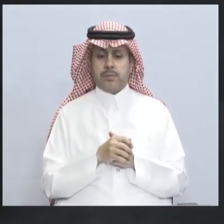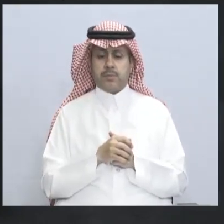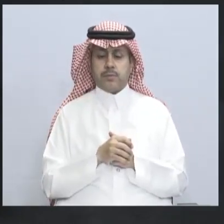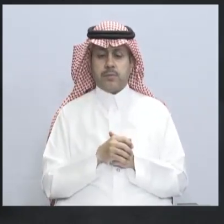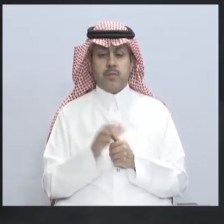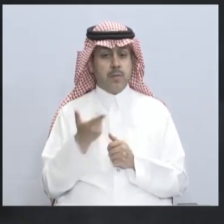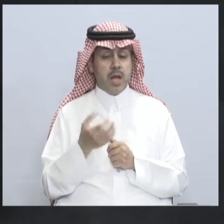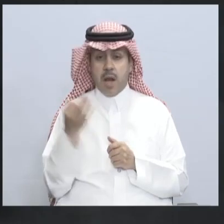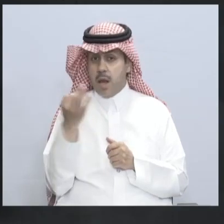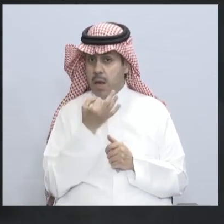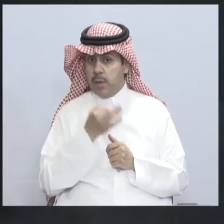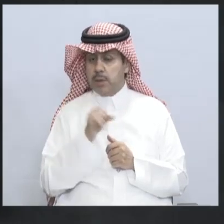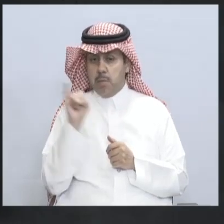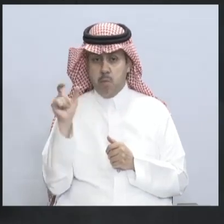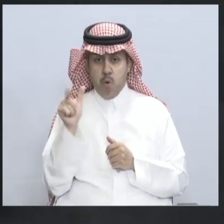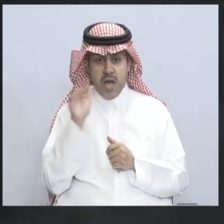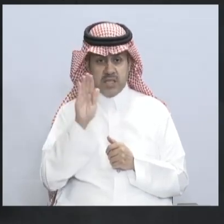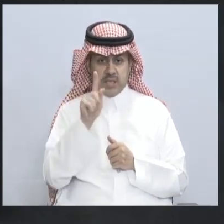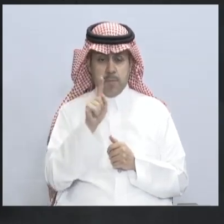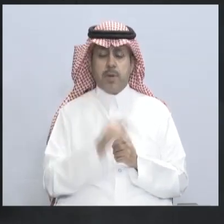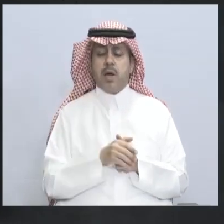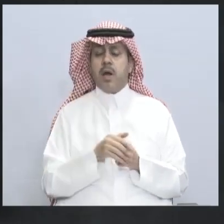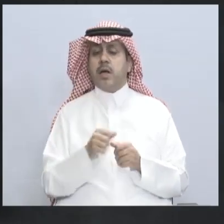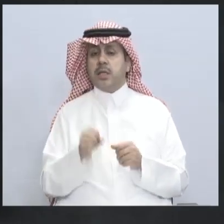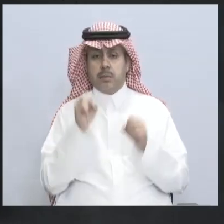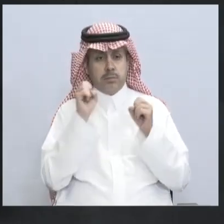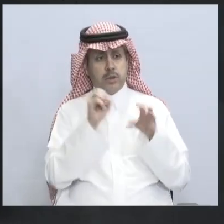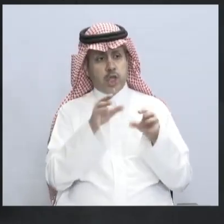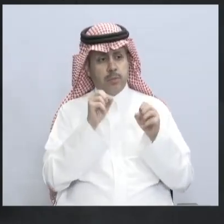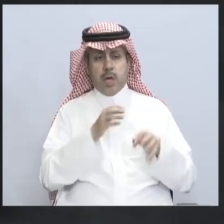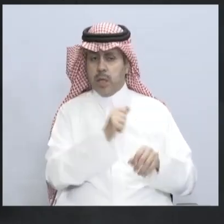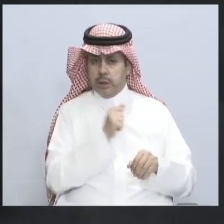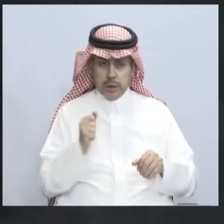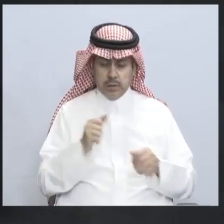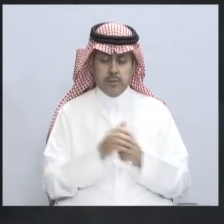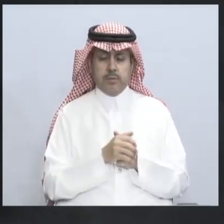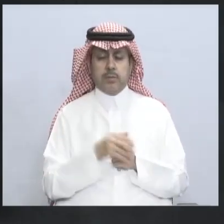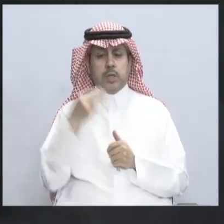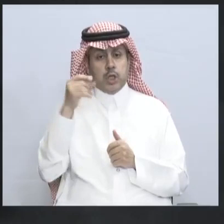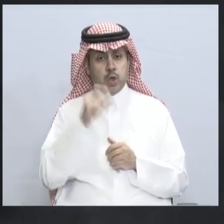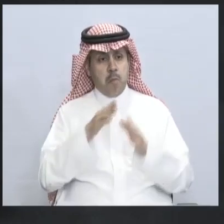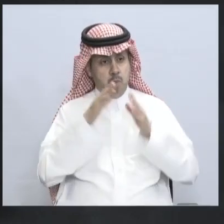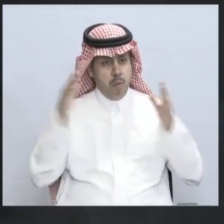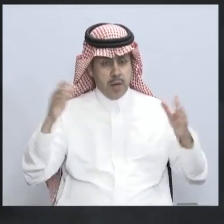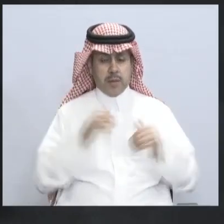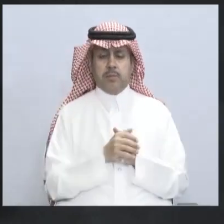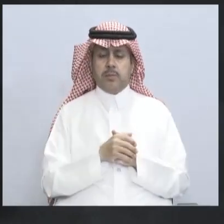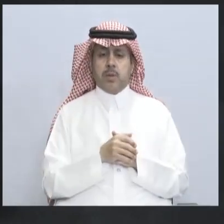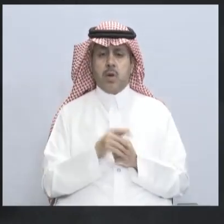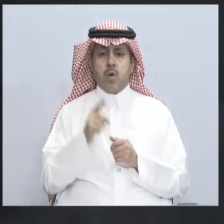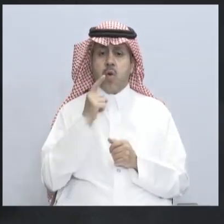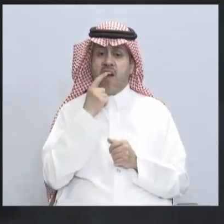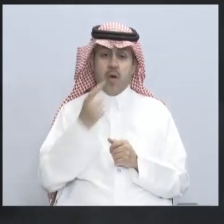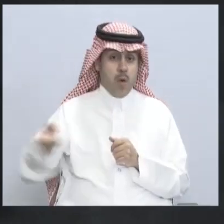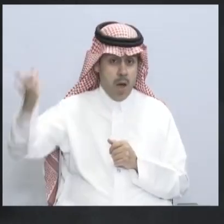فما هي الكلمات المناسبه للتهنئه بالعيد في رايك من ذلكم عيدكم مبارك احسنتم وكل